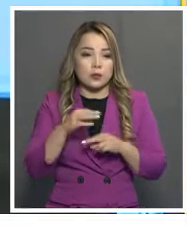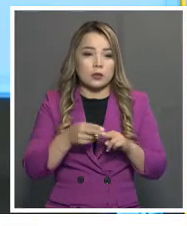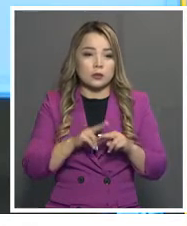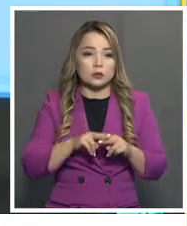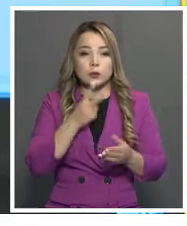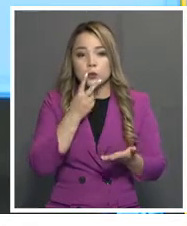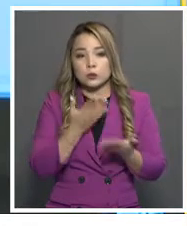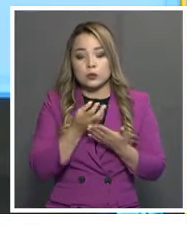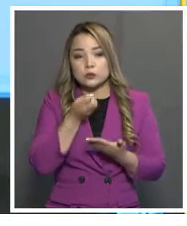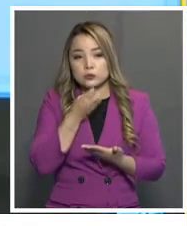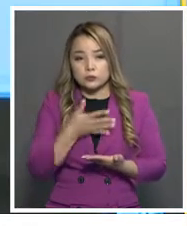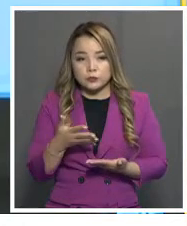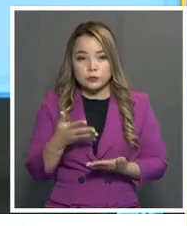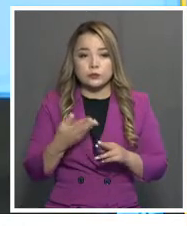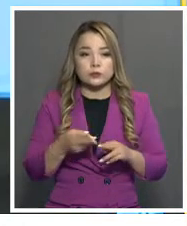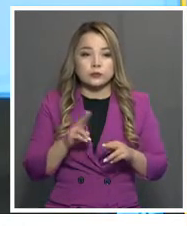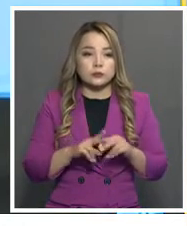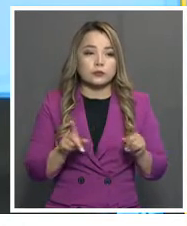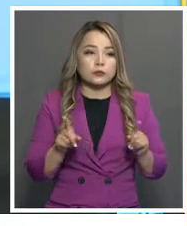көрсеткіш жақсы,